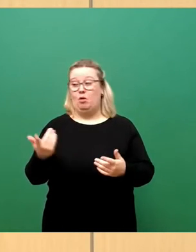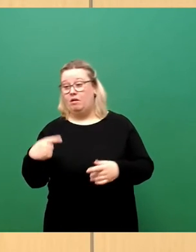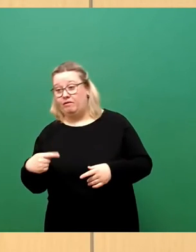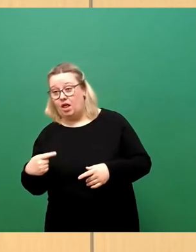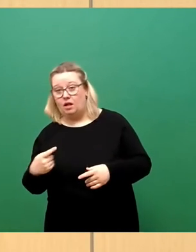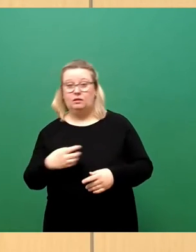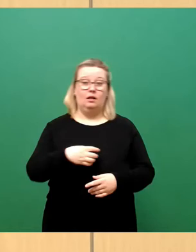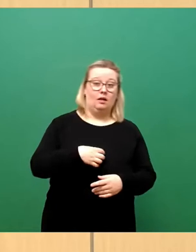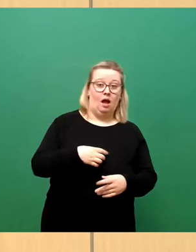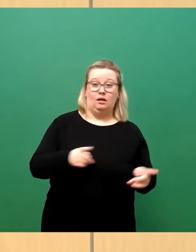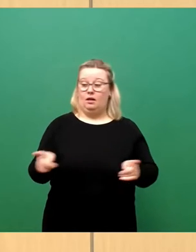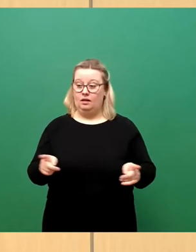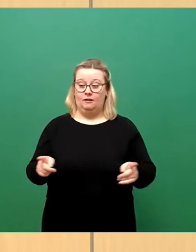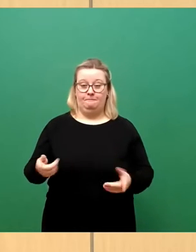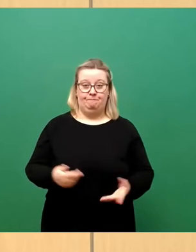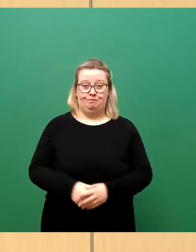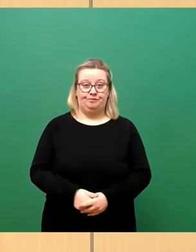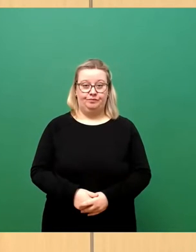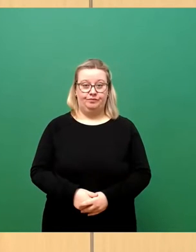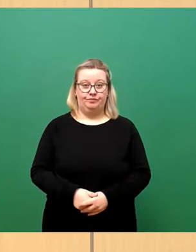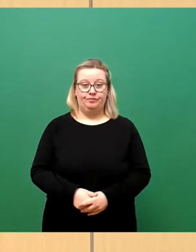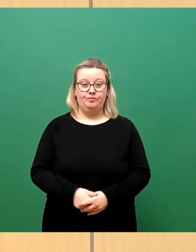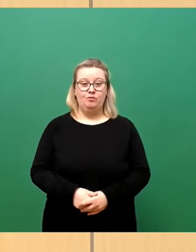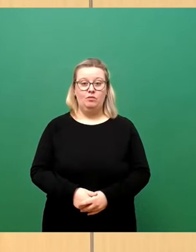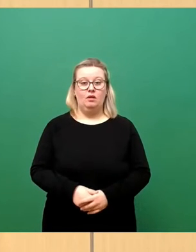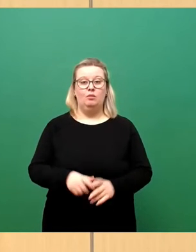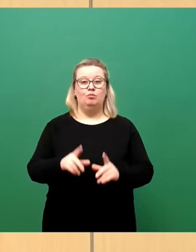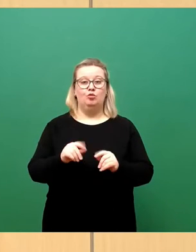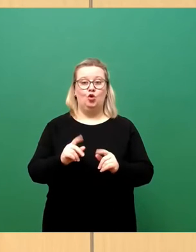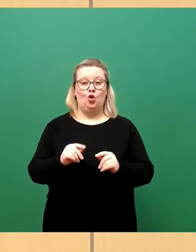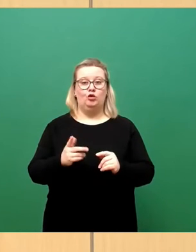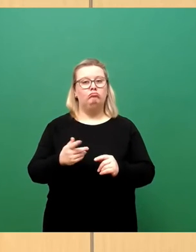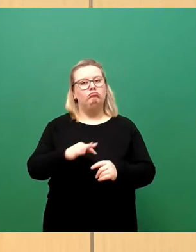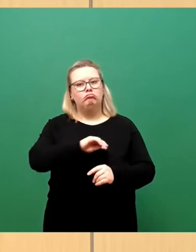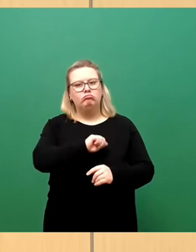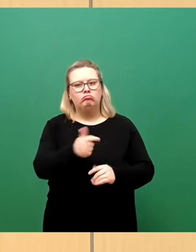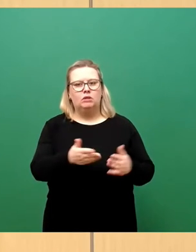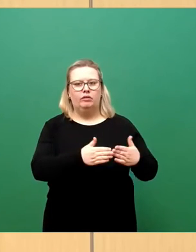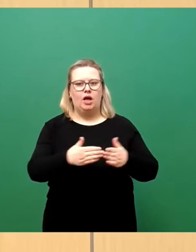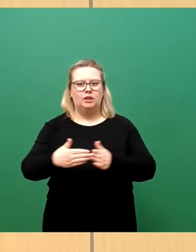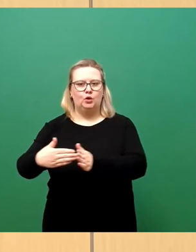ist. Und es haben zumindest mehrere Fraktionen des Rates